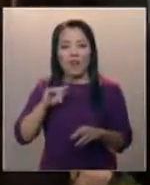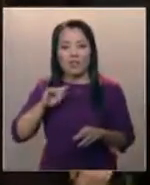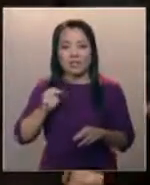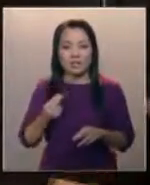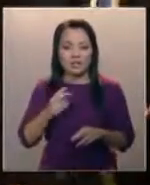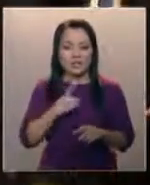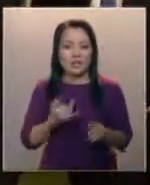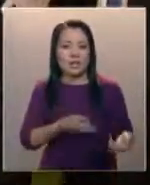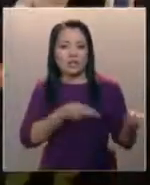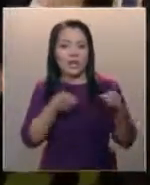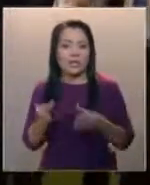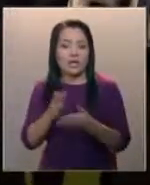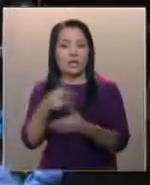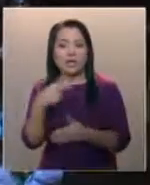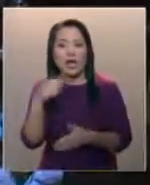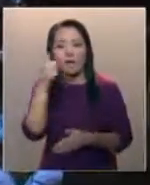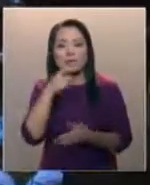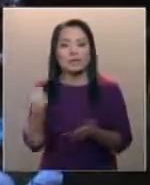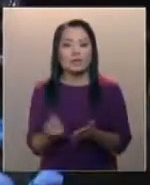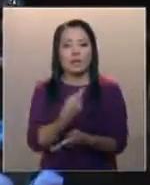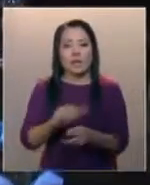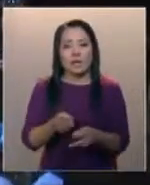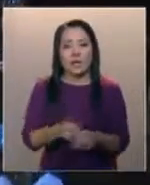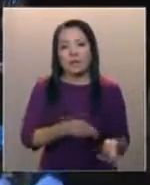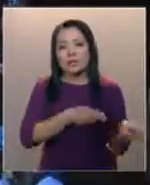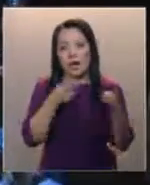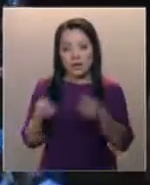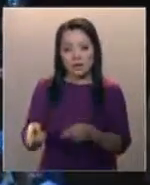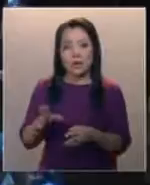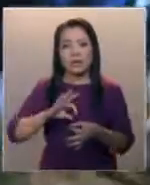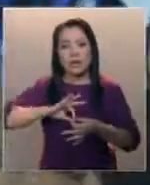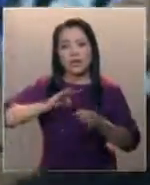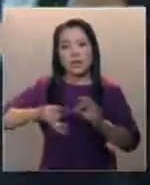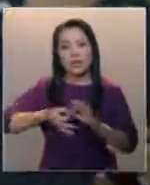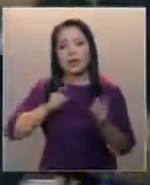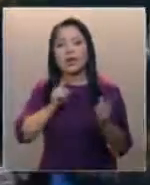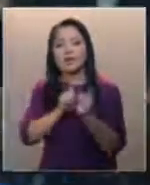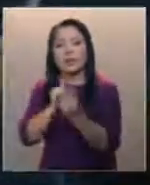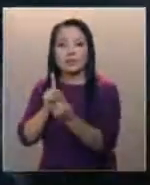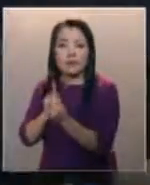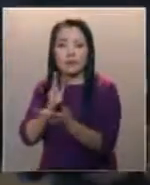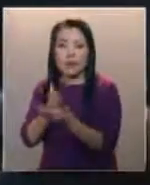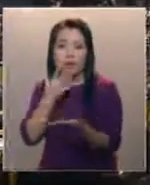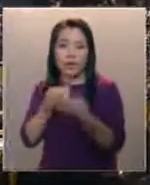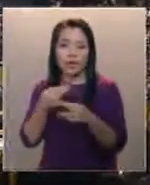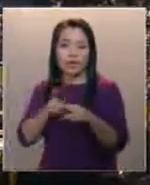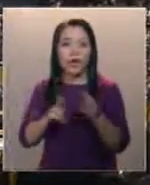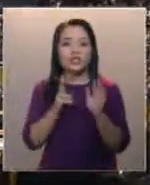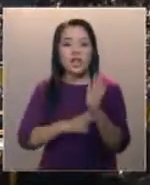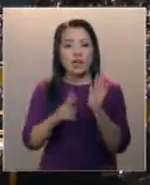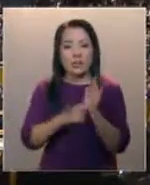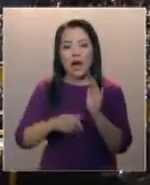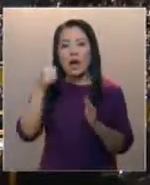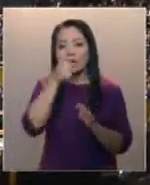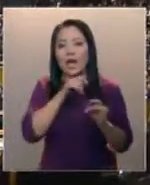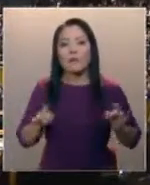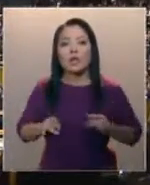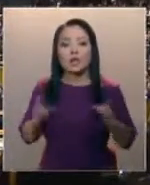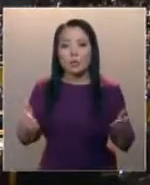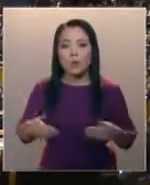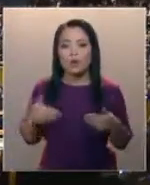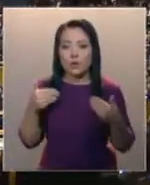Мұнда соңғы 20 жылда алғаш рет келіп тұрған ол, ең алдымен хатшылық өкілдермен кездесіп, оларды 70 жылдық мерейтойымен